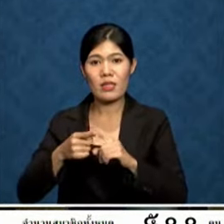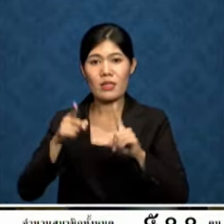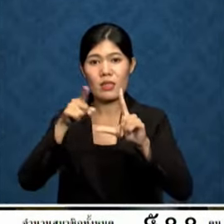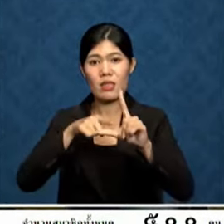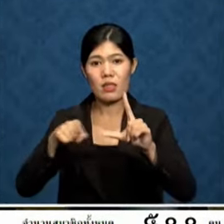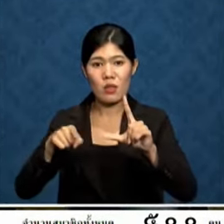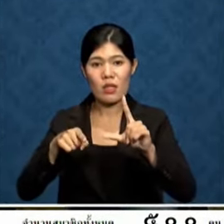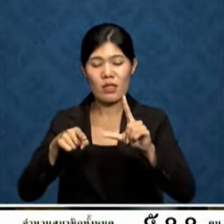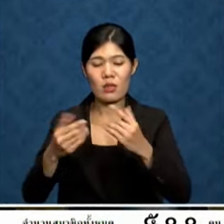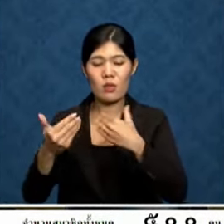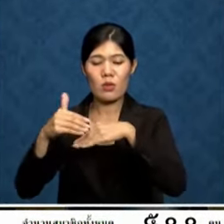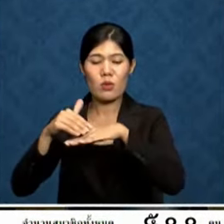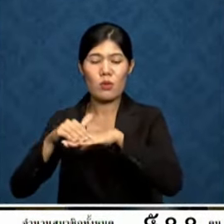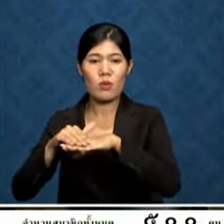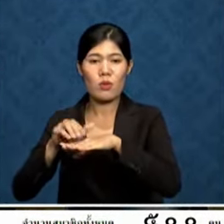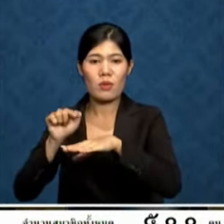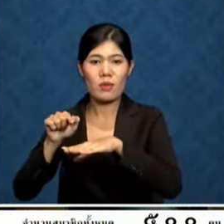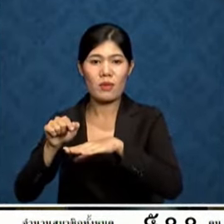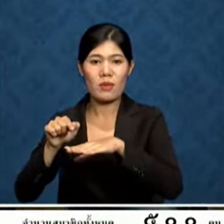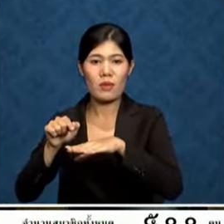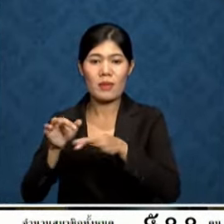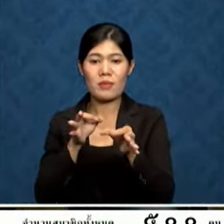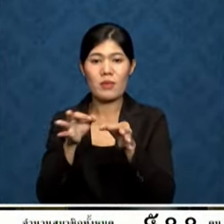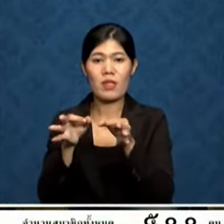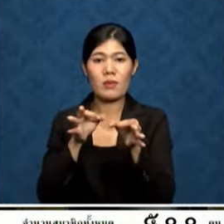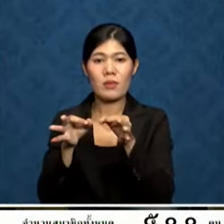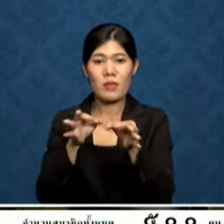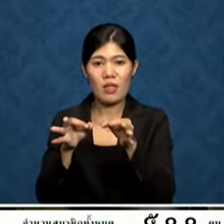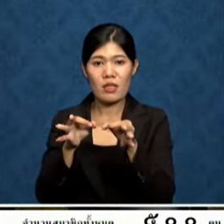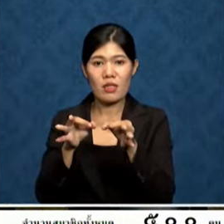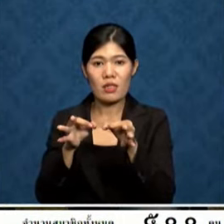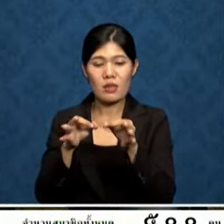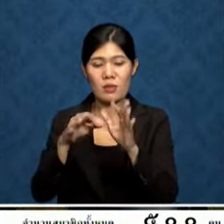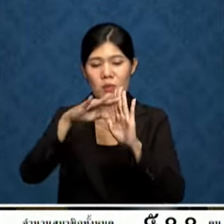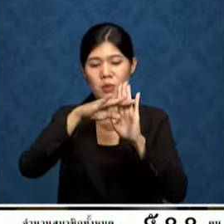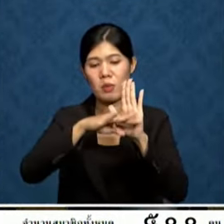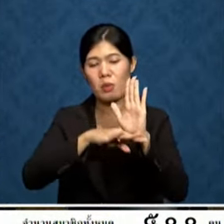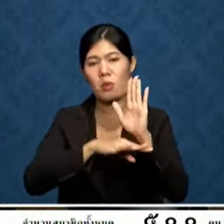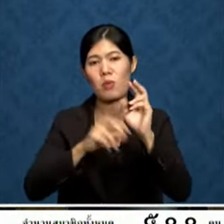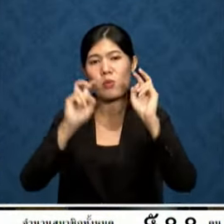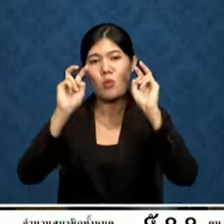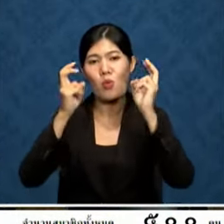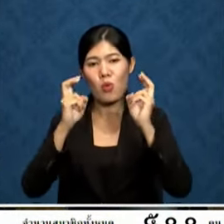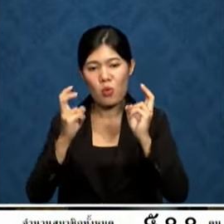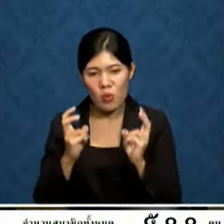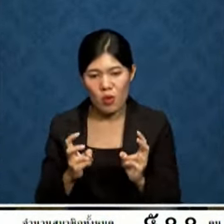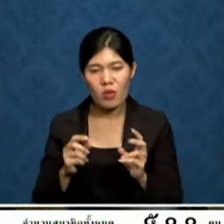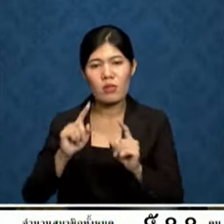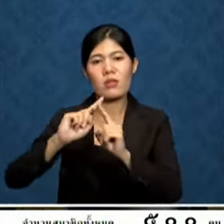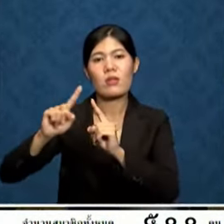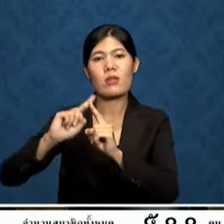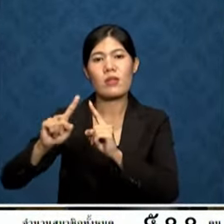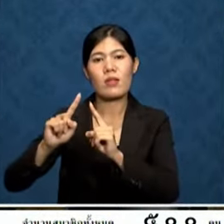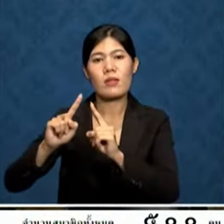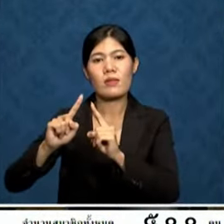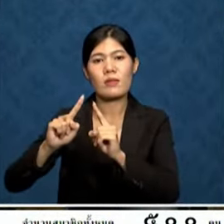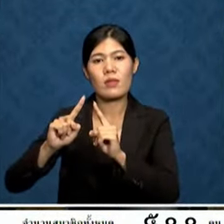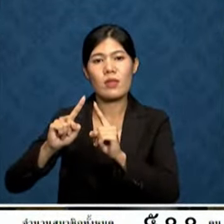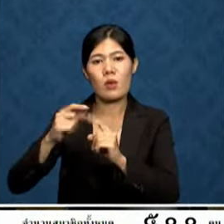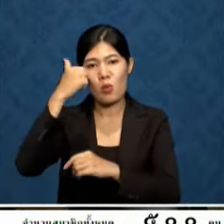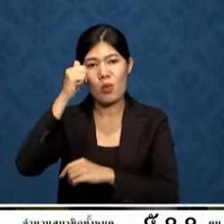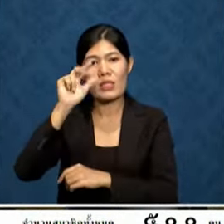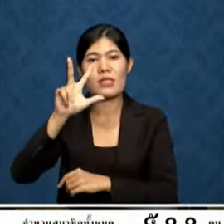ค้านจะทยอยอภิปรายในแต่ละประเด็นแต่ละมิตติอย่างรอบด้านในตลอด 3วันหลัง